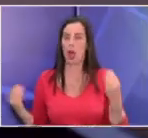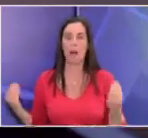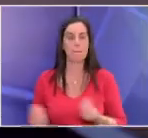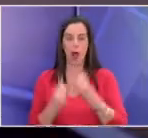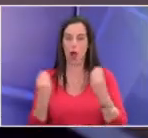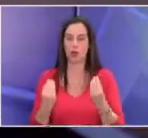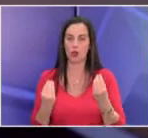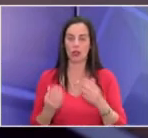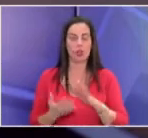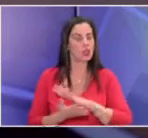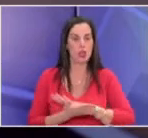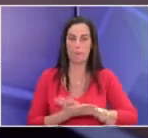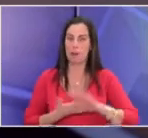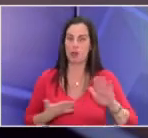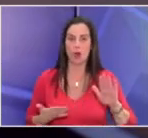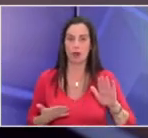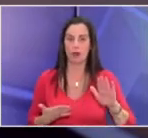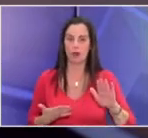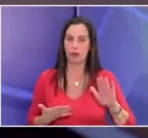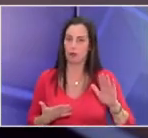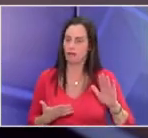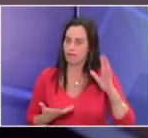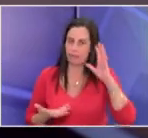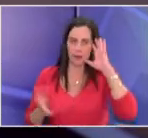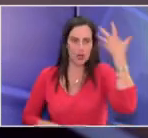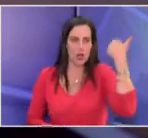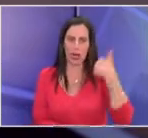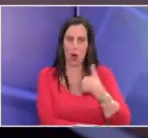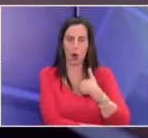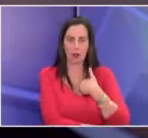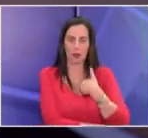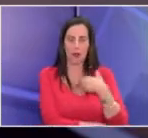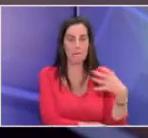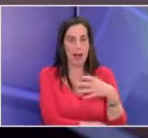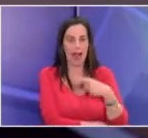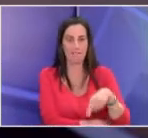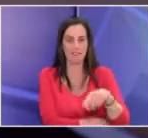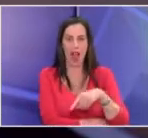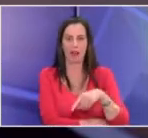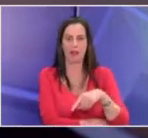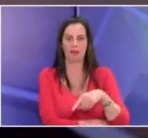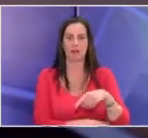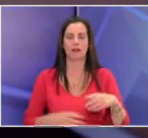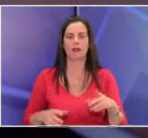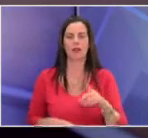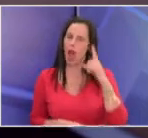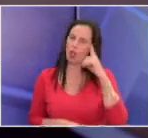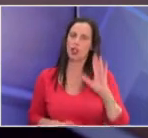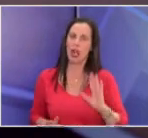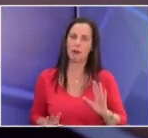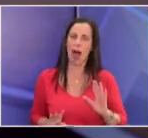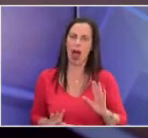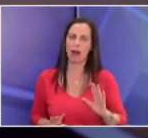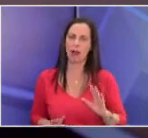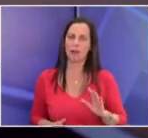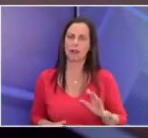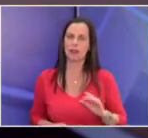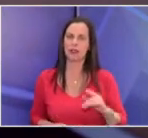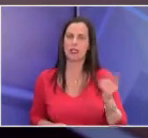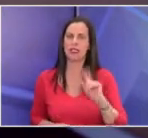צפויים להשתחרר עוד כ-3,000 אסירים בימים הקרובים. אין דרך אחרת. אין דרך אחרת. מ-2.2 מטר